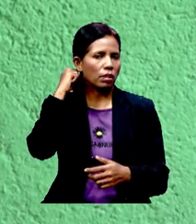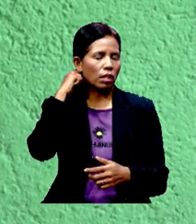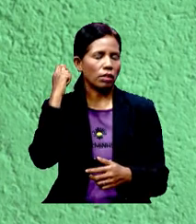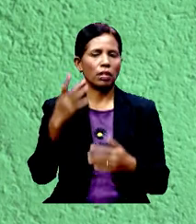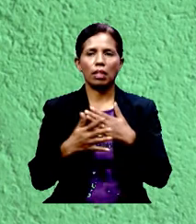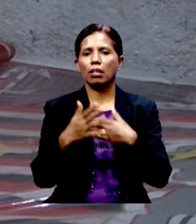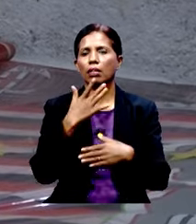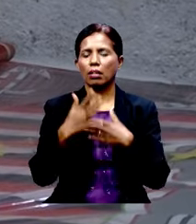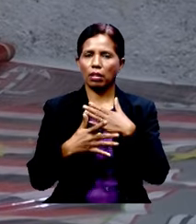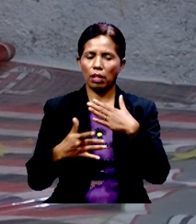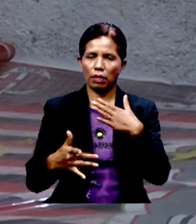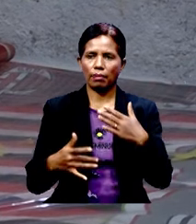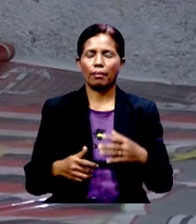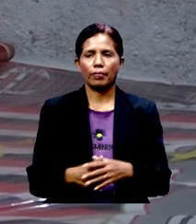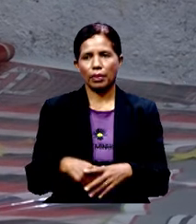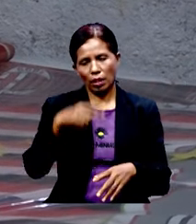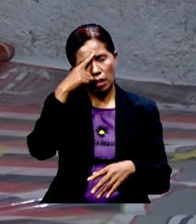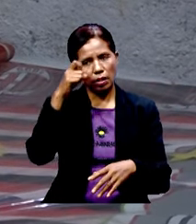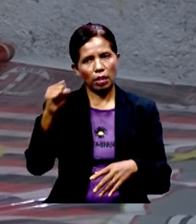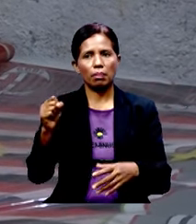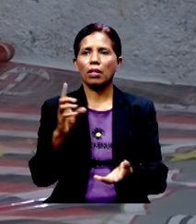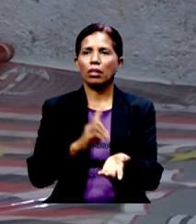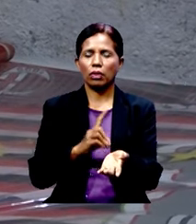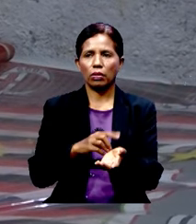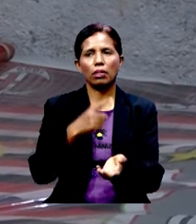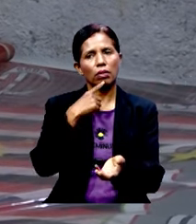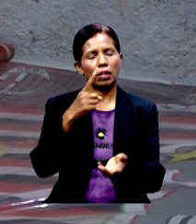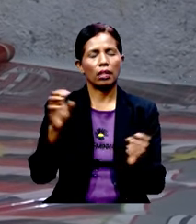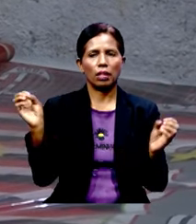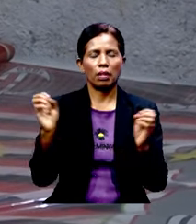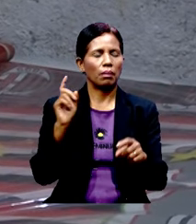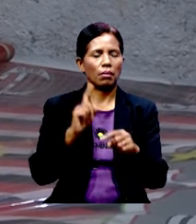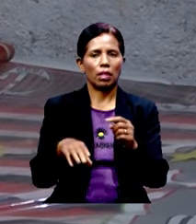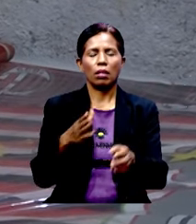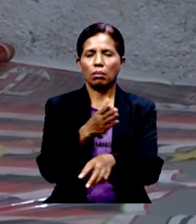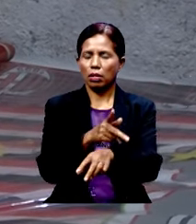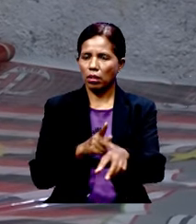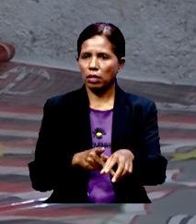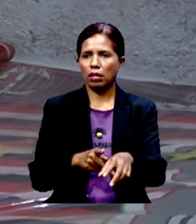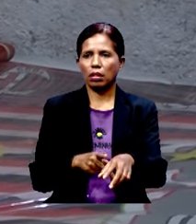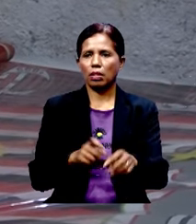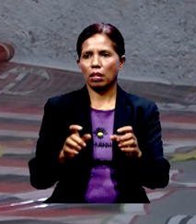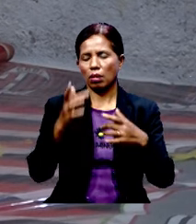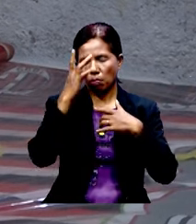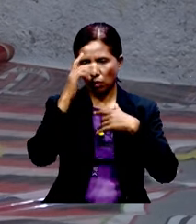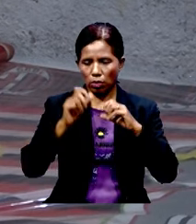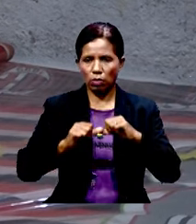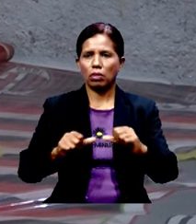operasi. Tambah la dokter hati tiri la operasi mus la bele. Ni tengke moras ni kontinua